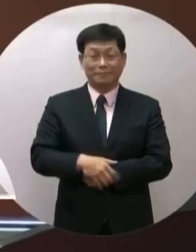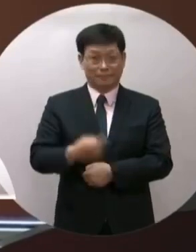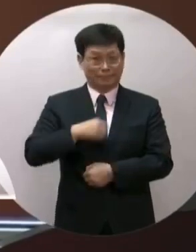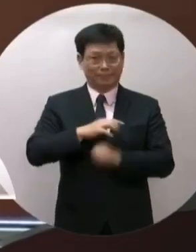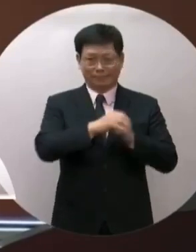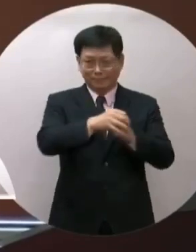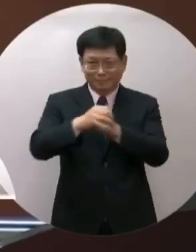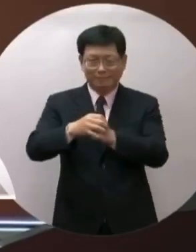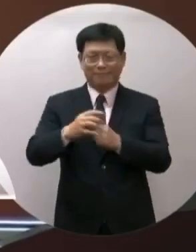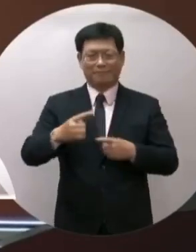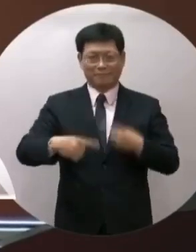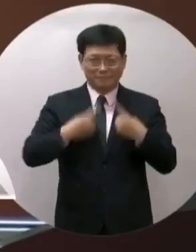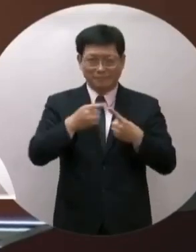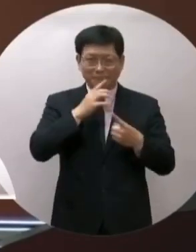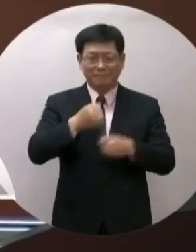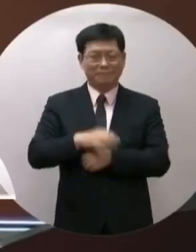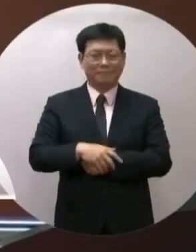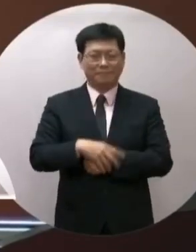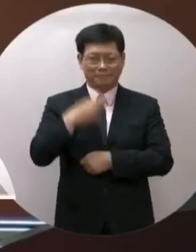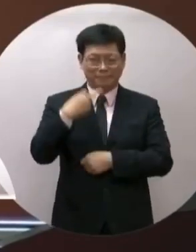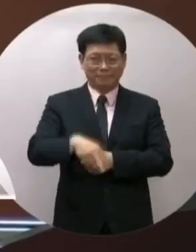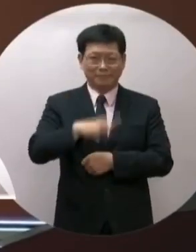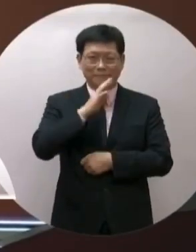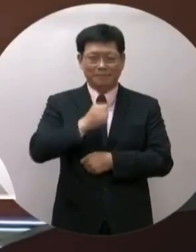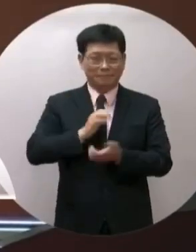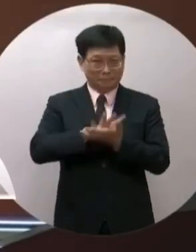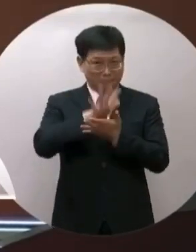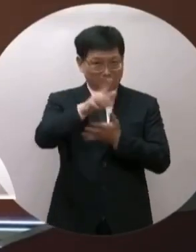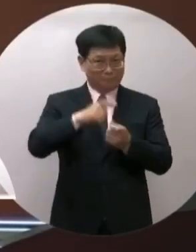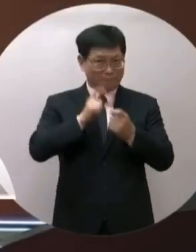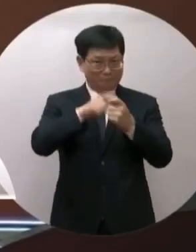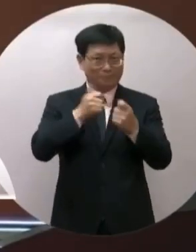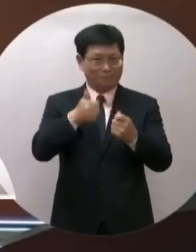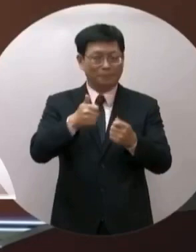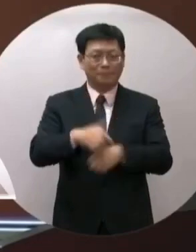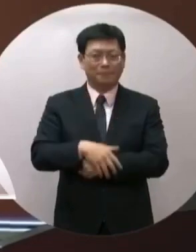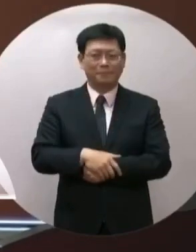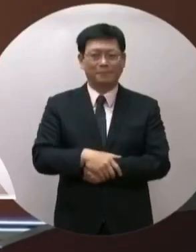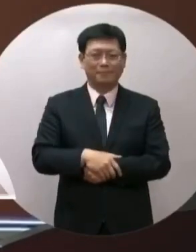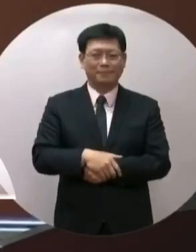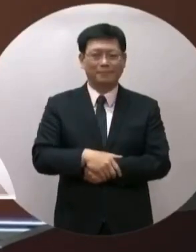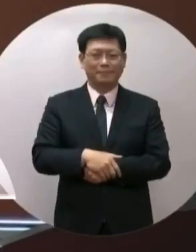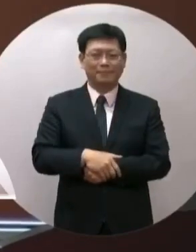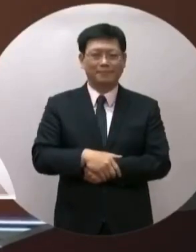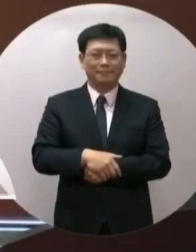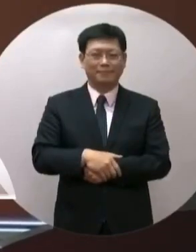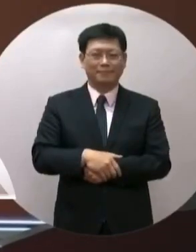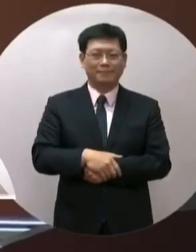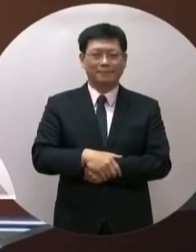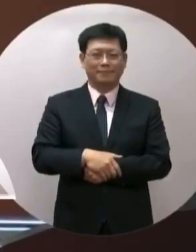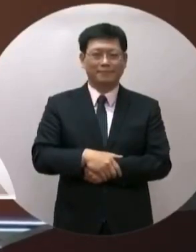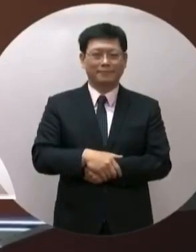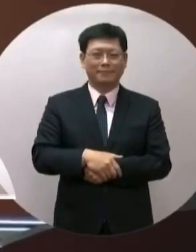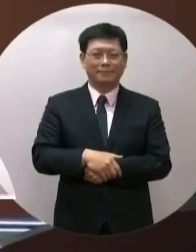祝大家自由、正实、公正的未来。就祝你们。